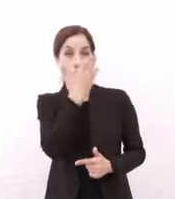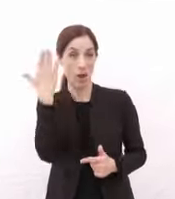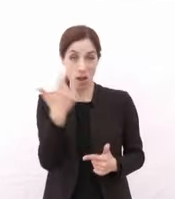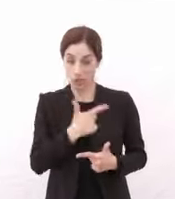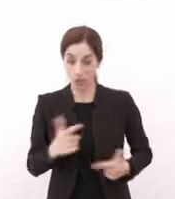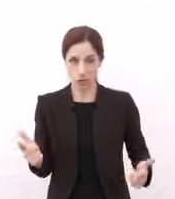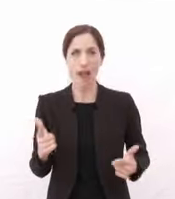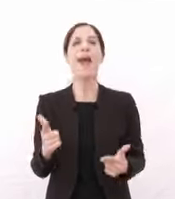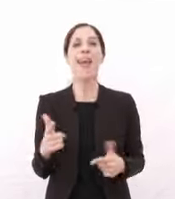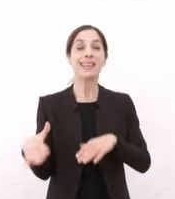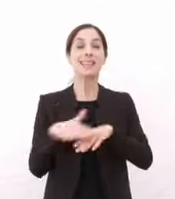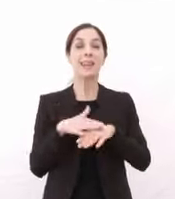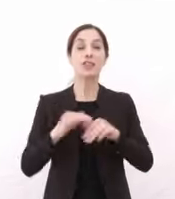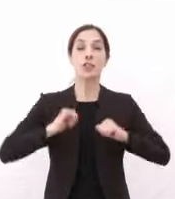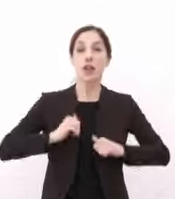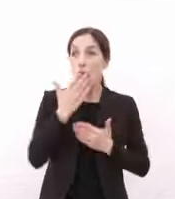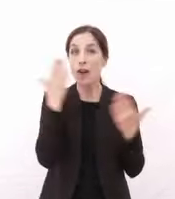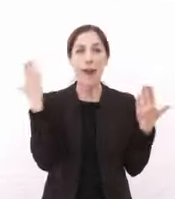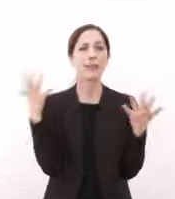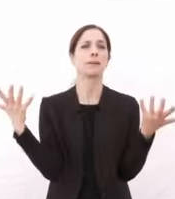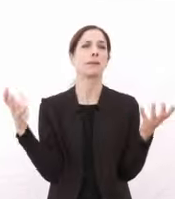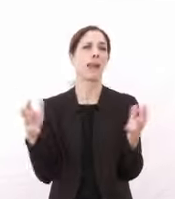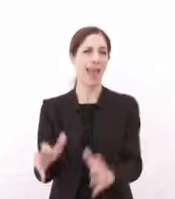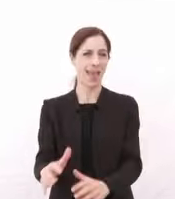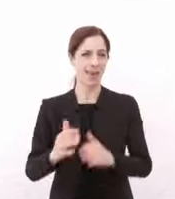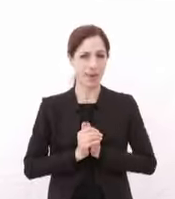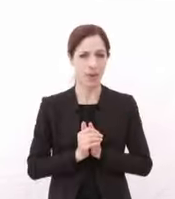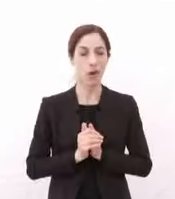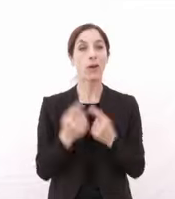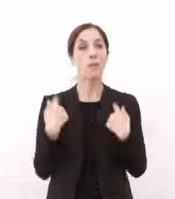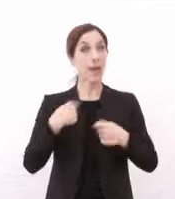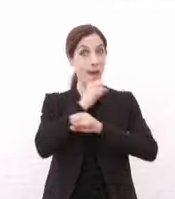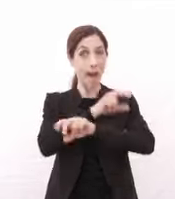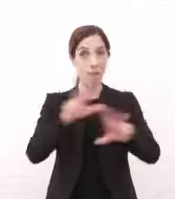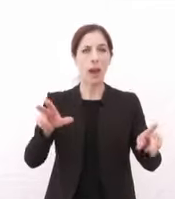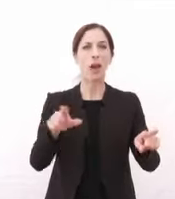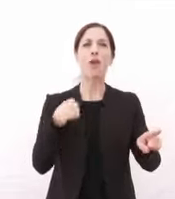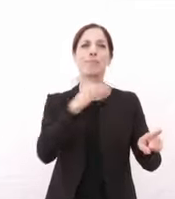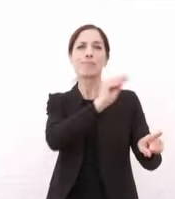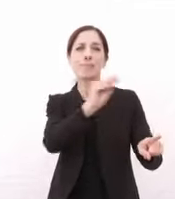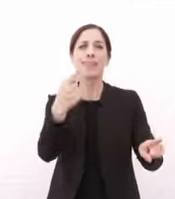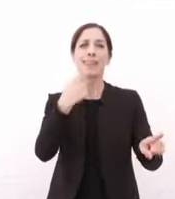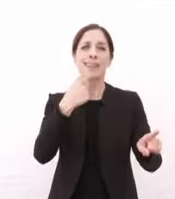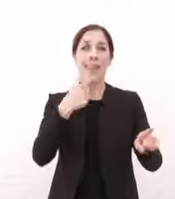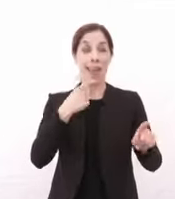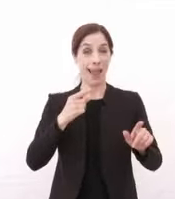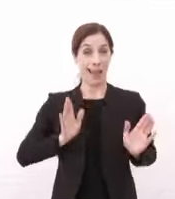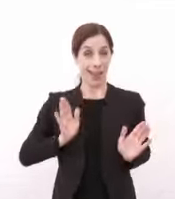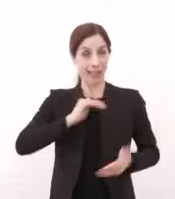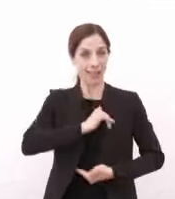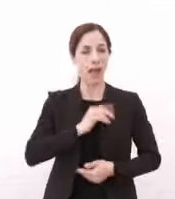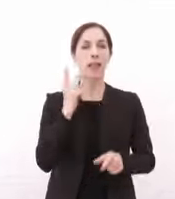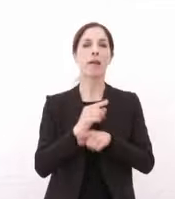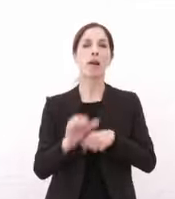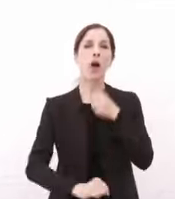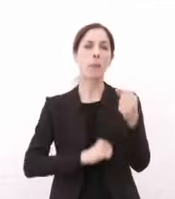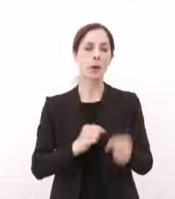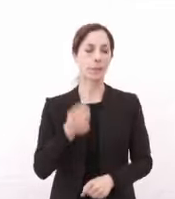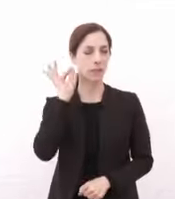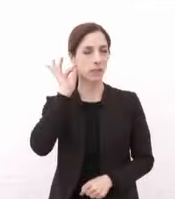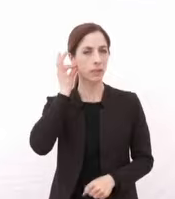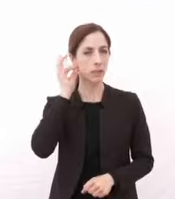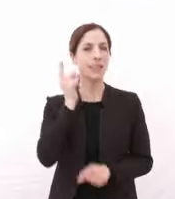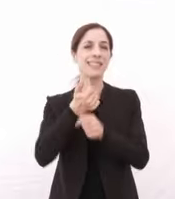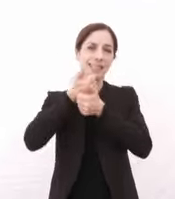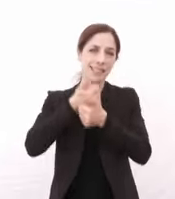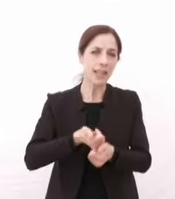i cittadini onesti. Un appello che chiede ai candidati di avere i comportamenti degni della nostra bellissima